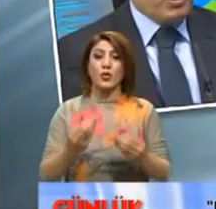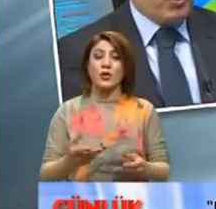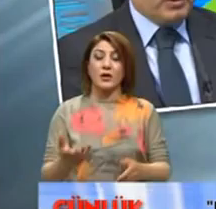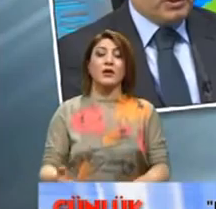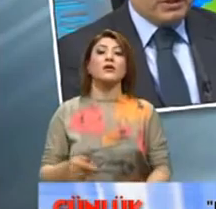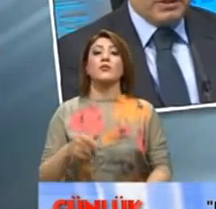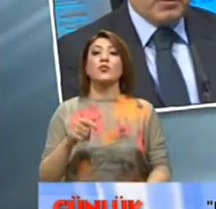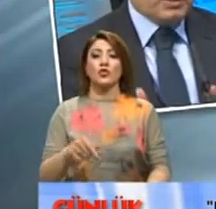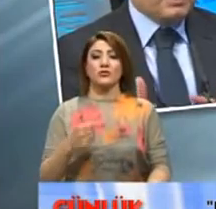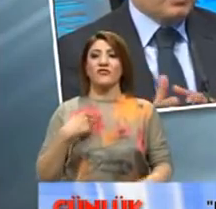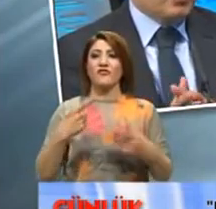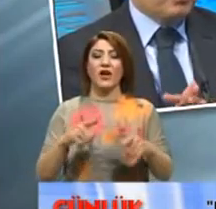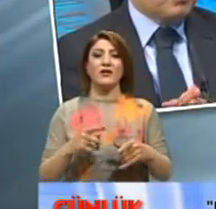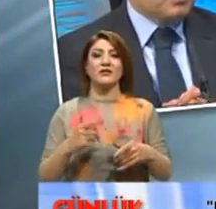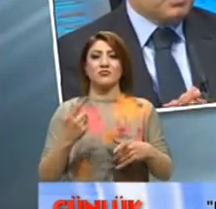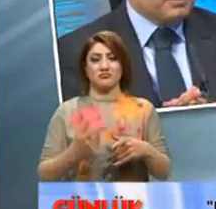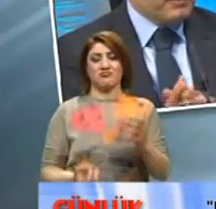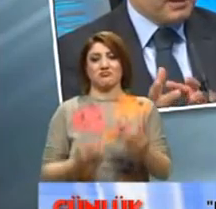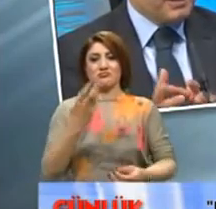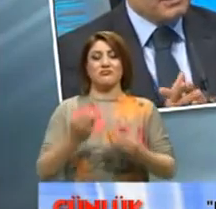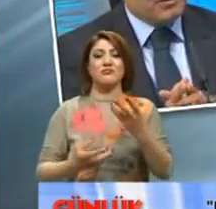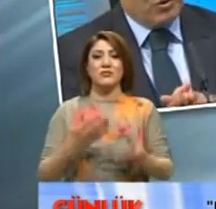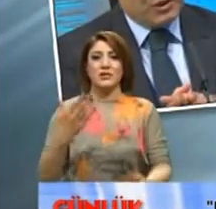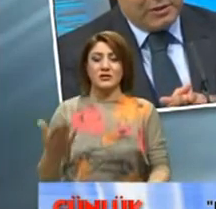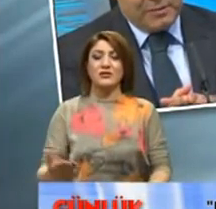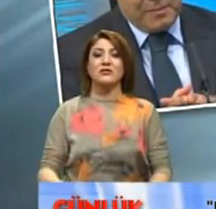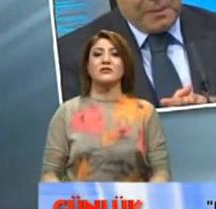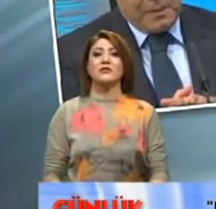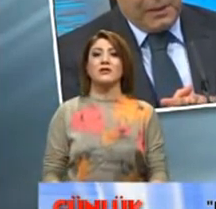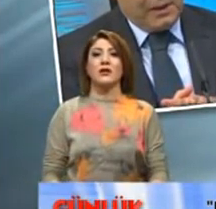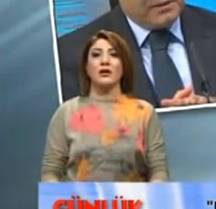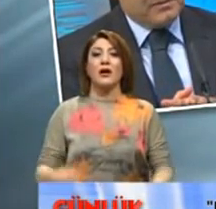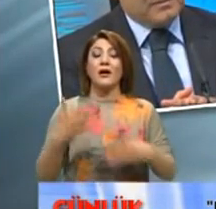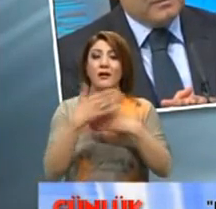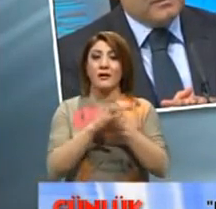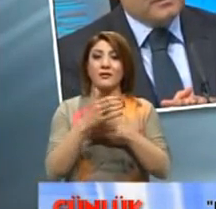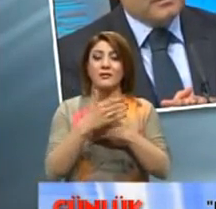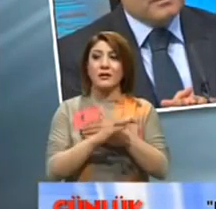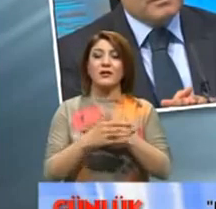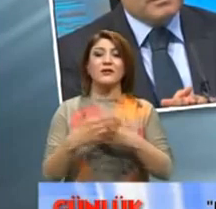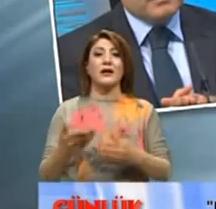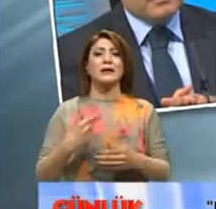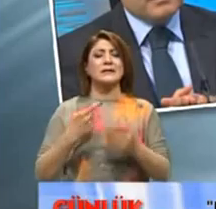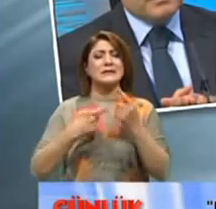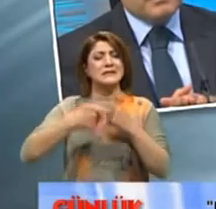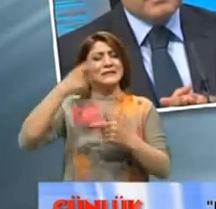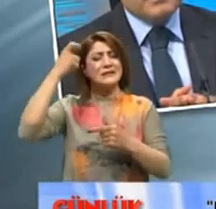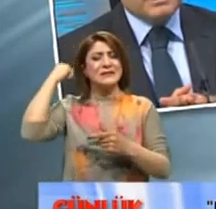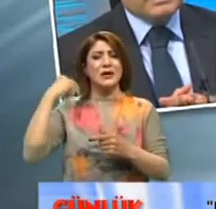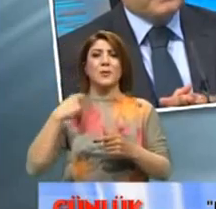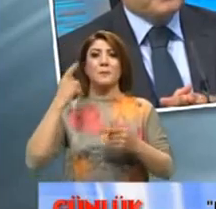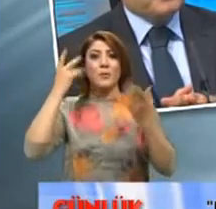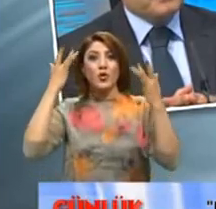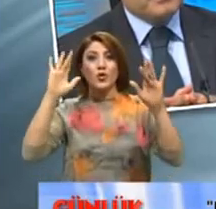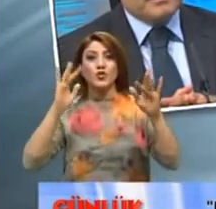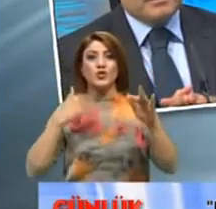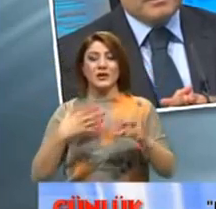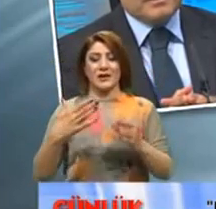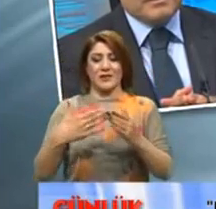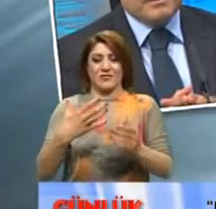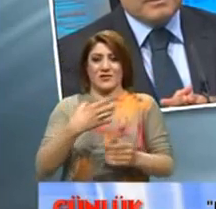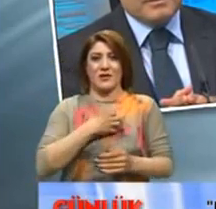takım dokümanlar ortaya çıktı. Onlar zannediyorum sizin veterinerinizde de olacaktı. Antalya. Sanıyorum. Geçmişte birçok medeniyete ev sahipliği yapmış.